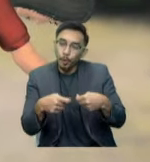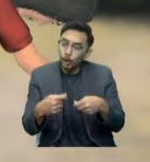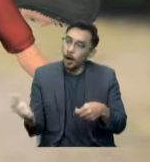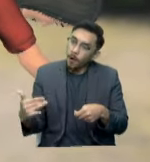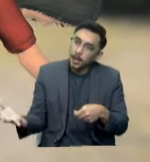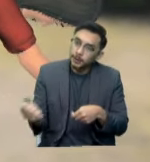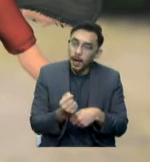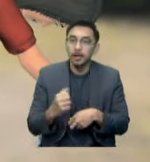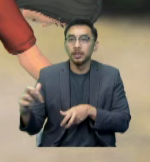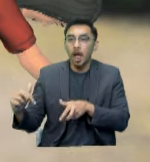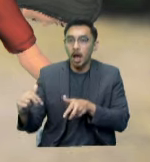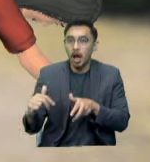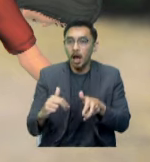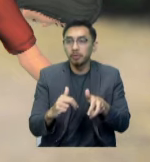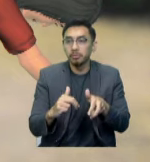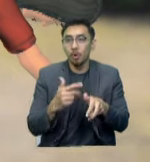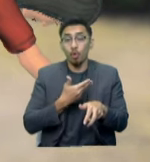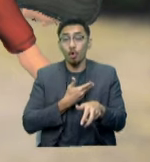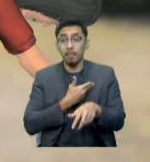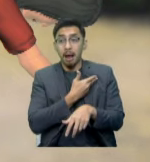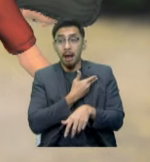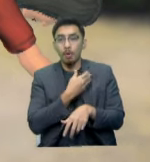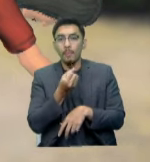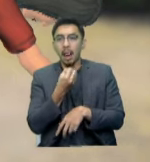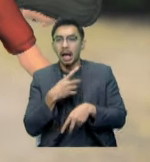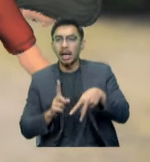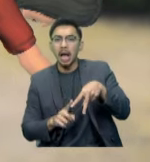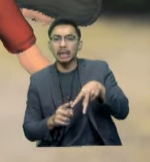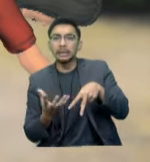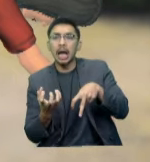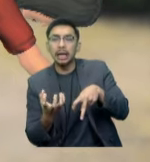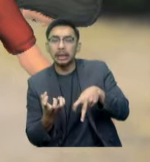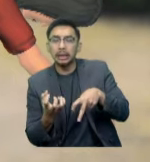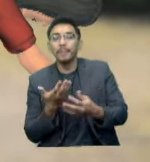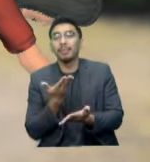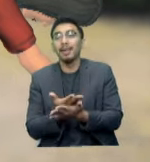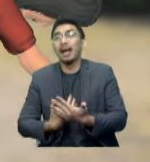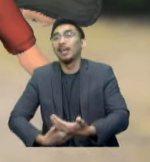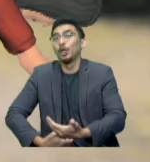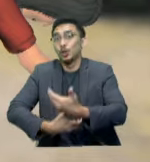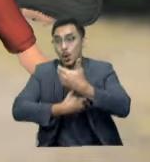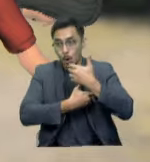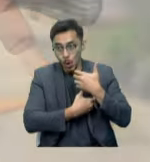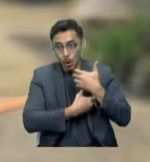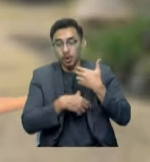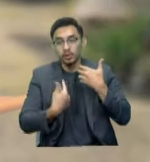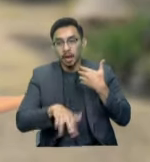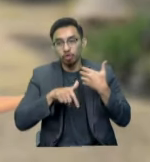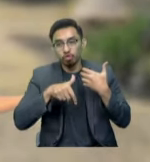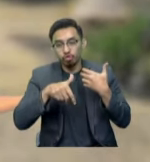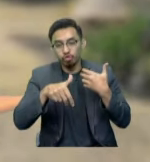korban yang merasa sakit kakinya meminta digendong oleh pelaku. Namun setibanya di lokasi, pelaku Arnita menjatuhkan korban dan